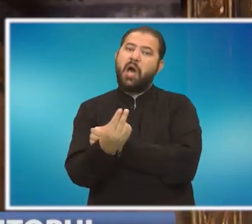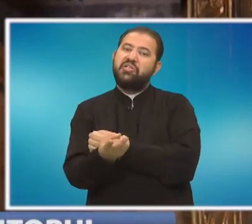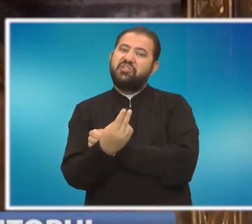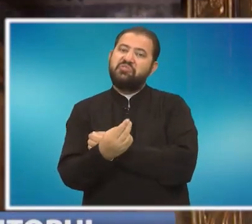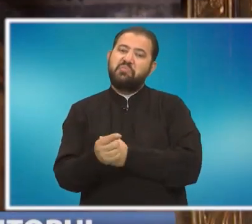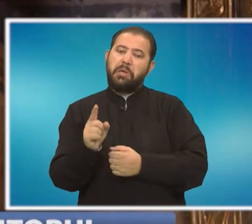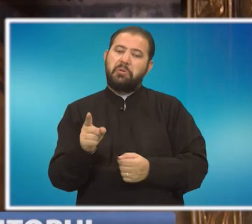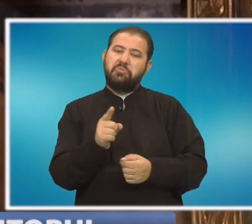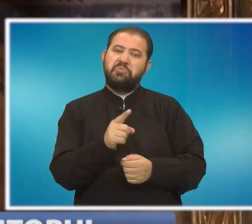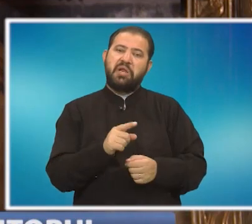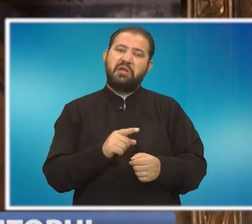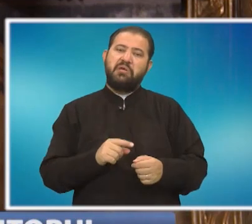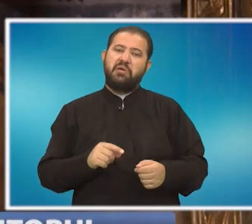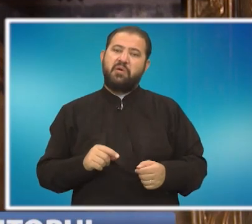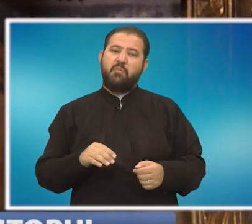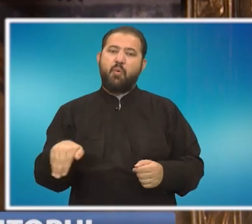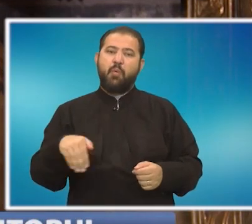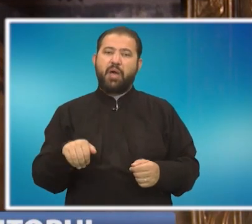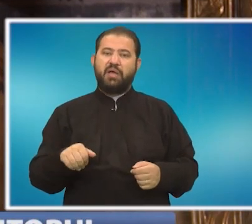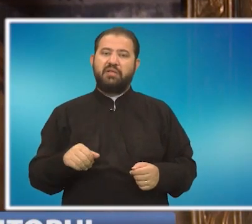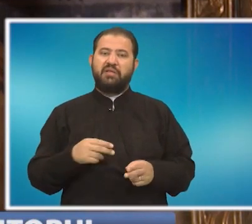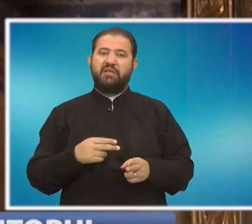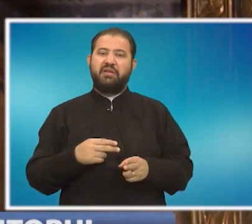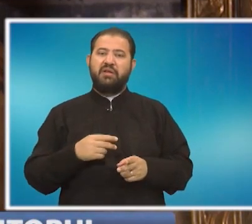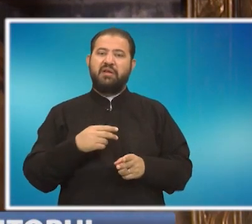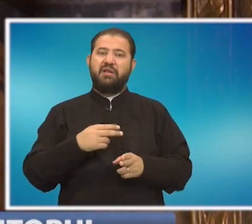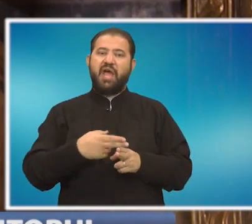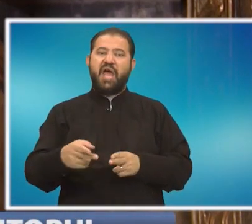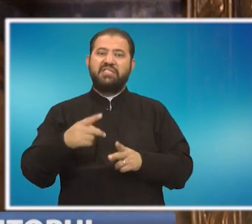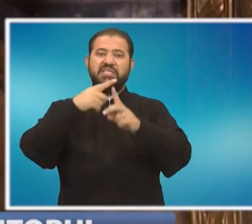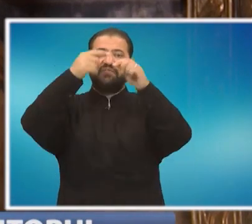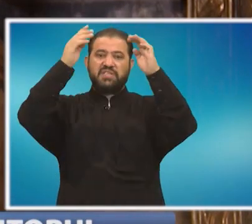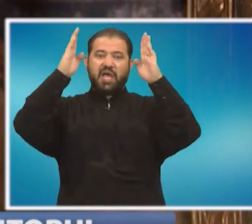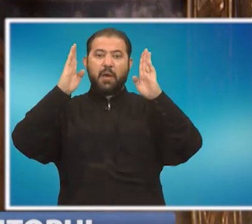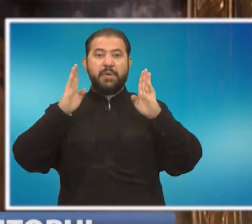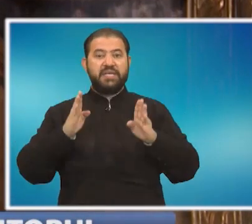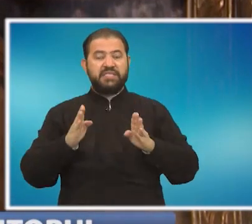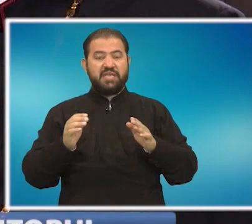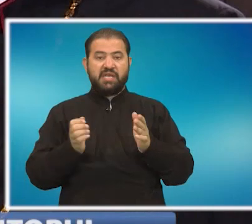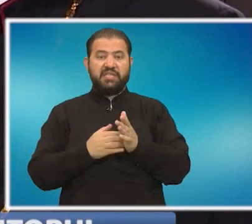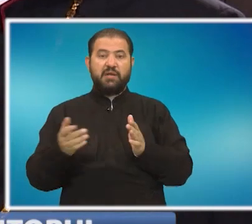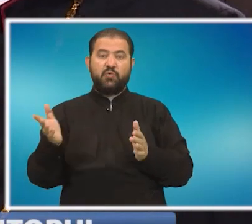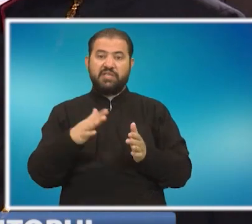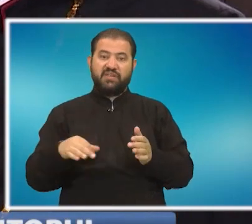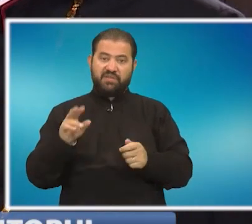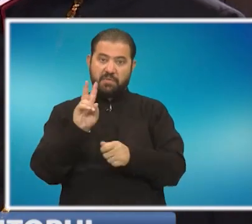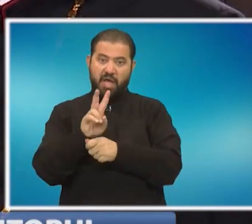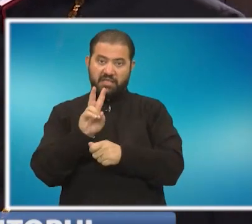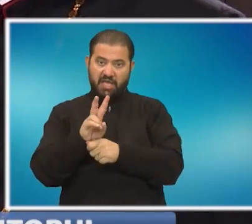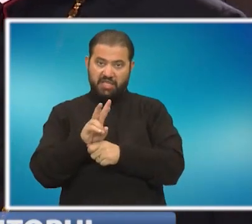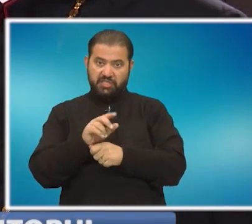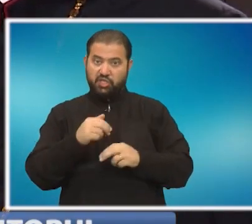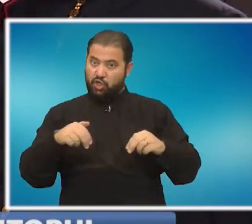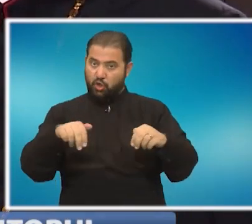participări, să spunem, în momente cheie, nu sunt mântuitoare, ci pot să fie chiar pierzătoare de suflet pentru cei